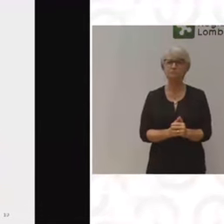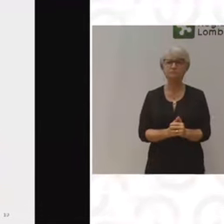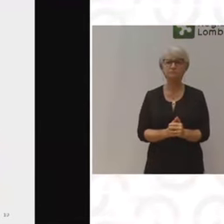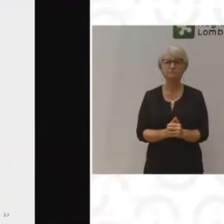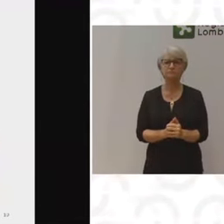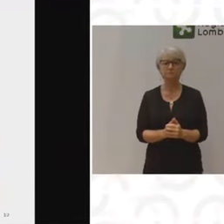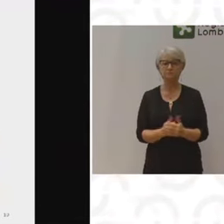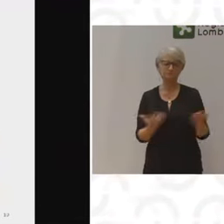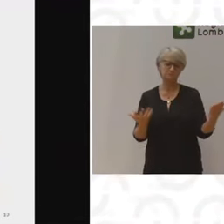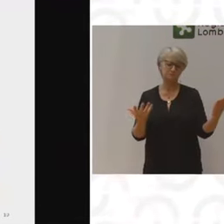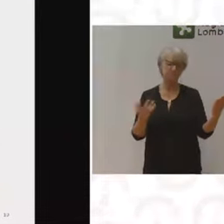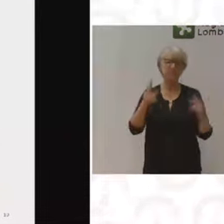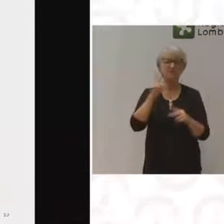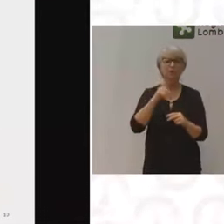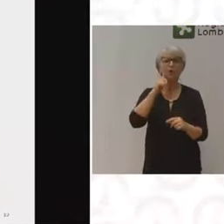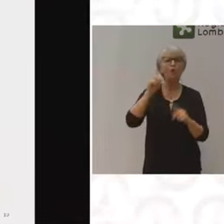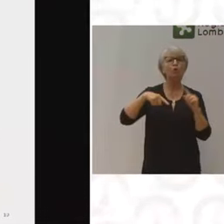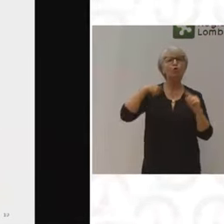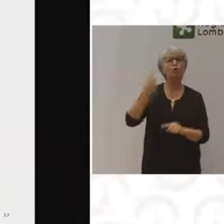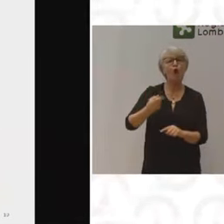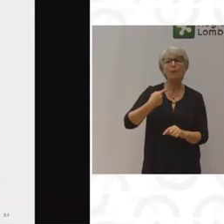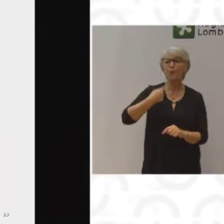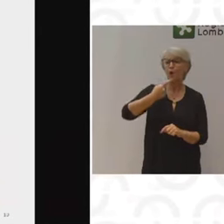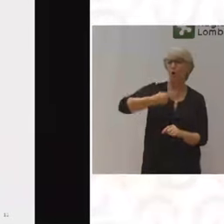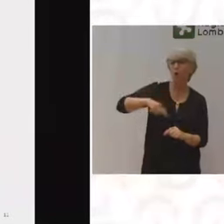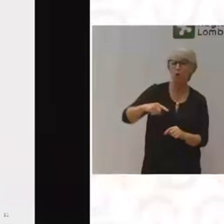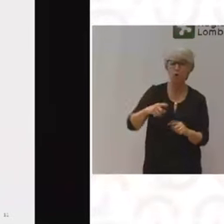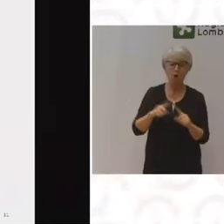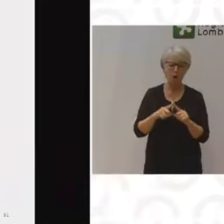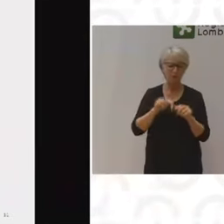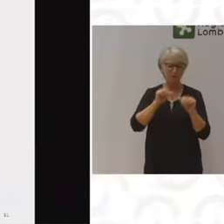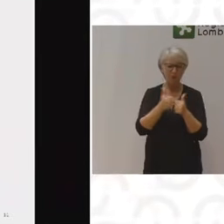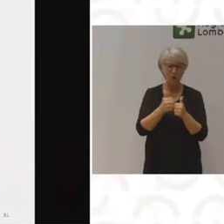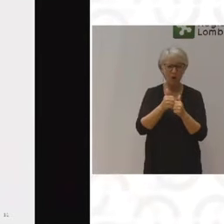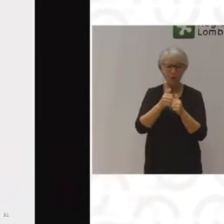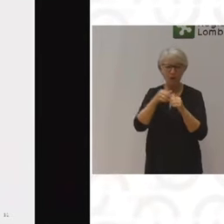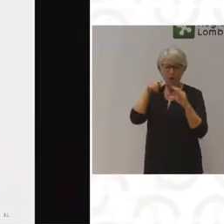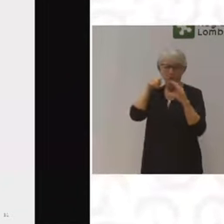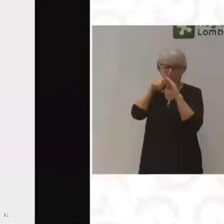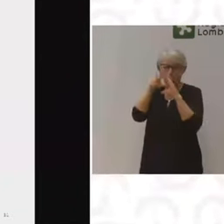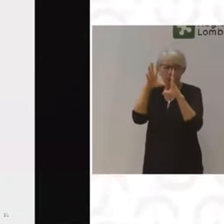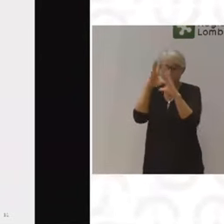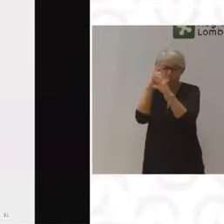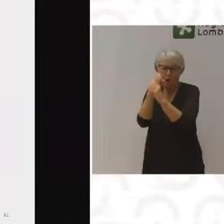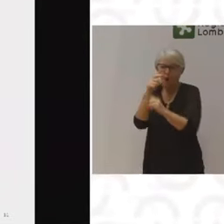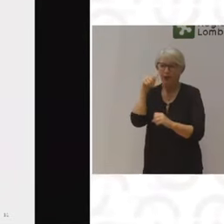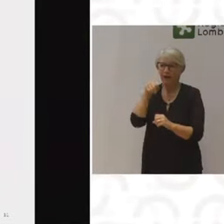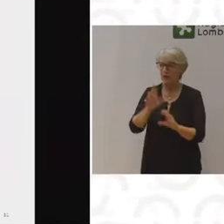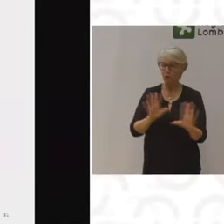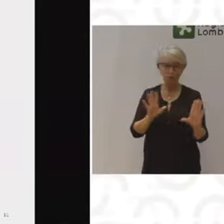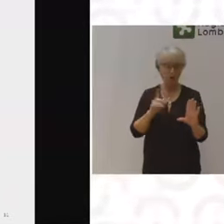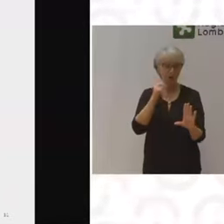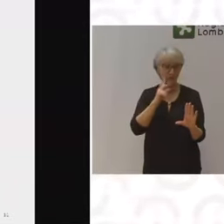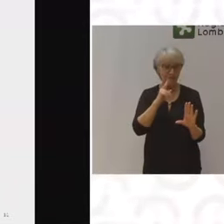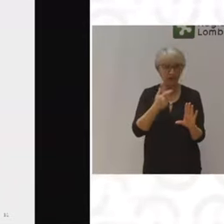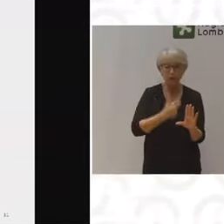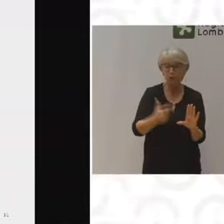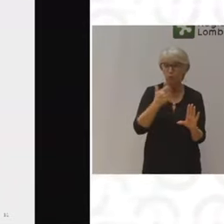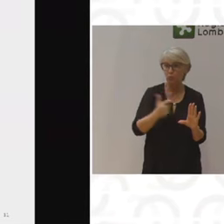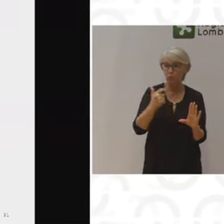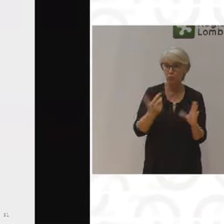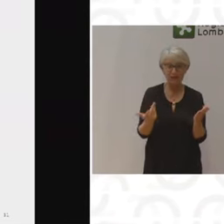Cerchiamo di non vivere il dopo di noi come un buco nero. Affrontiamolo nel durante. Scrollare